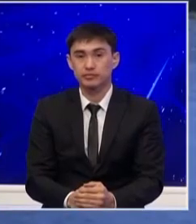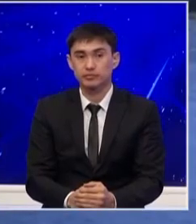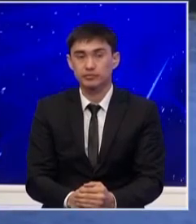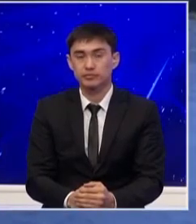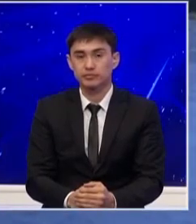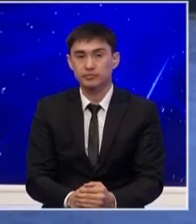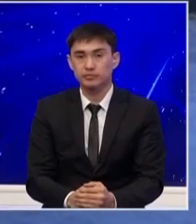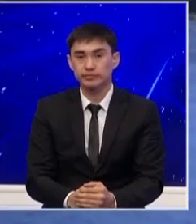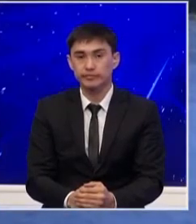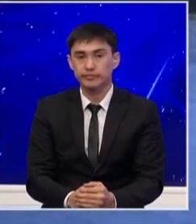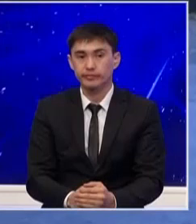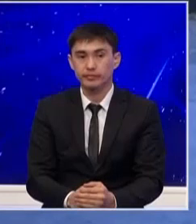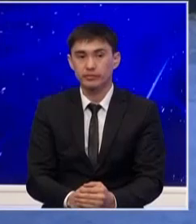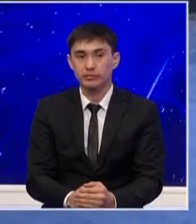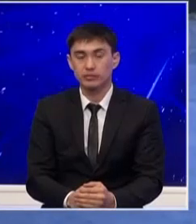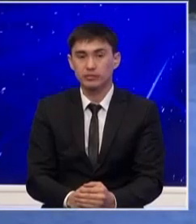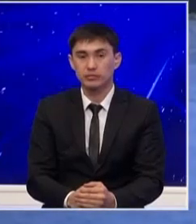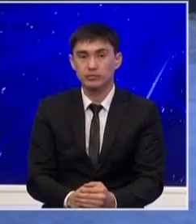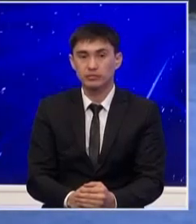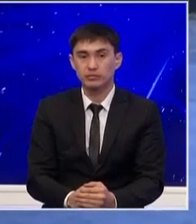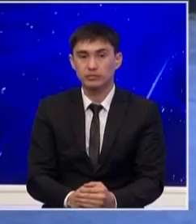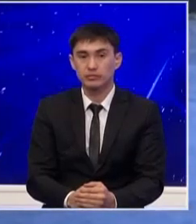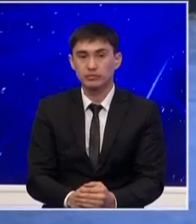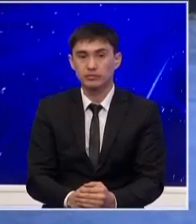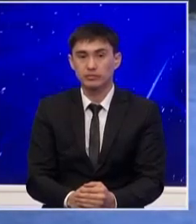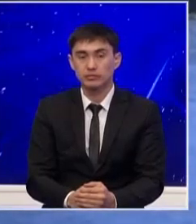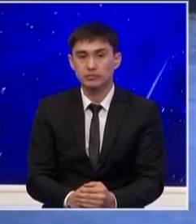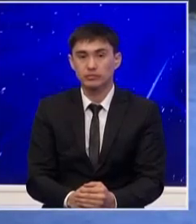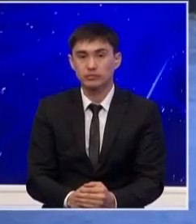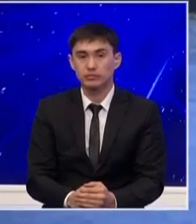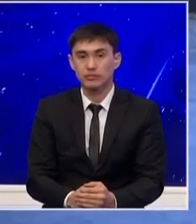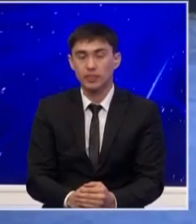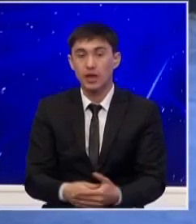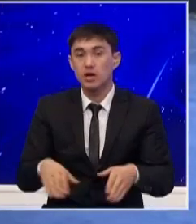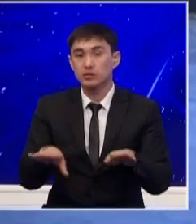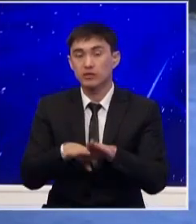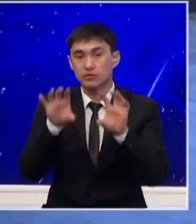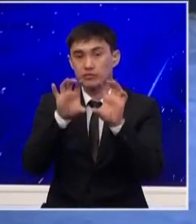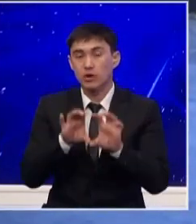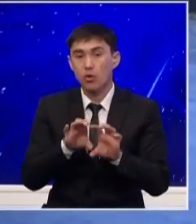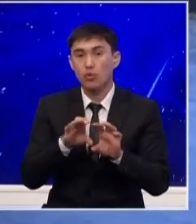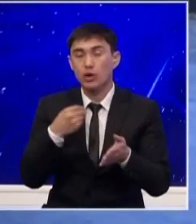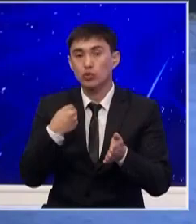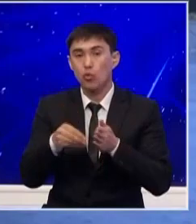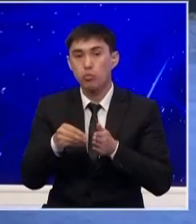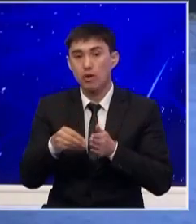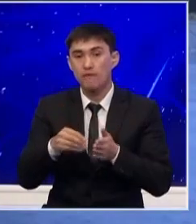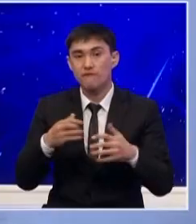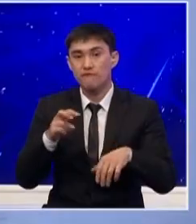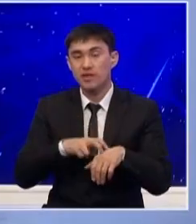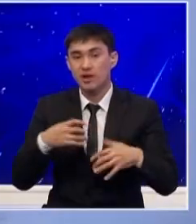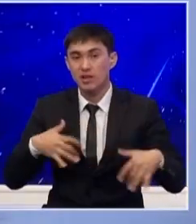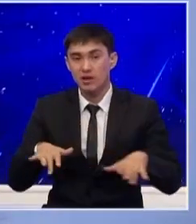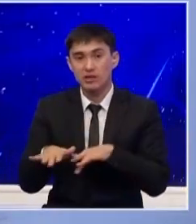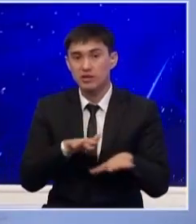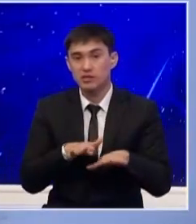заңына сайкес, біз мына ветеринар шараларды жүргізуге. В соответствии с законом о закупках, ветеринарная деятельность